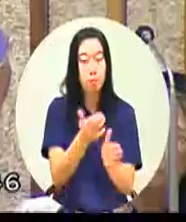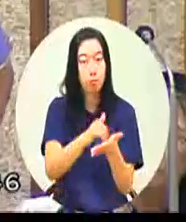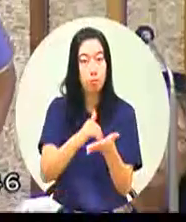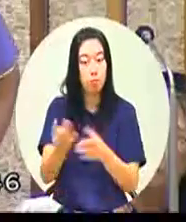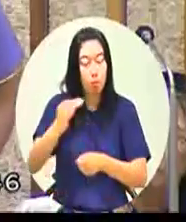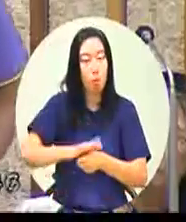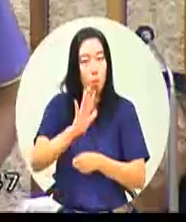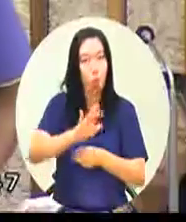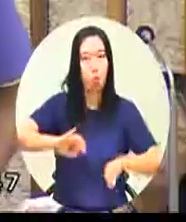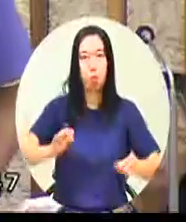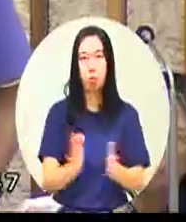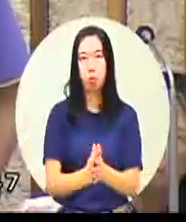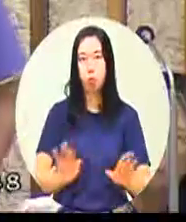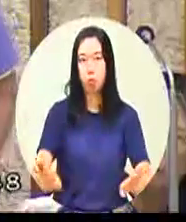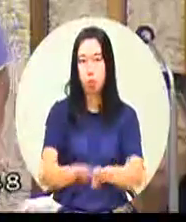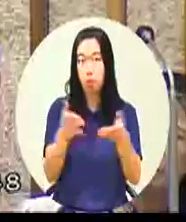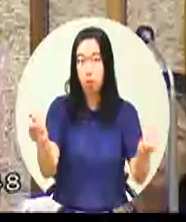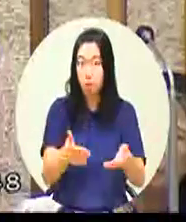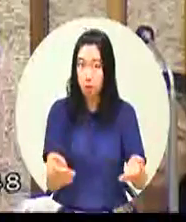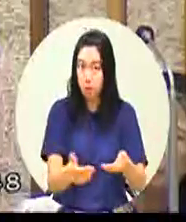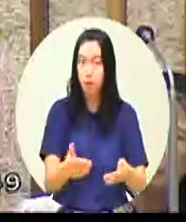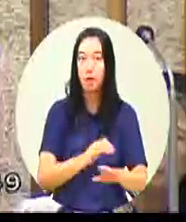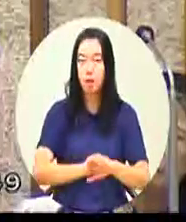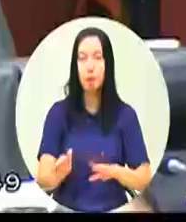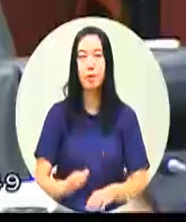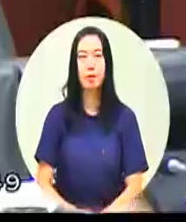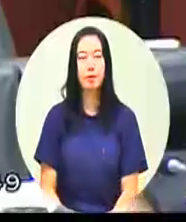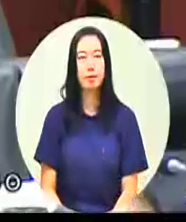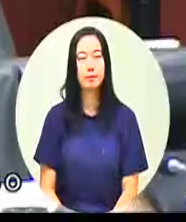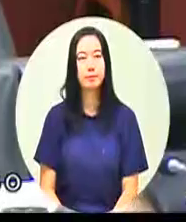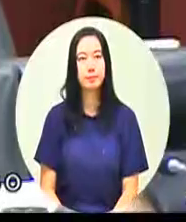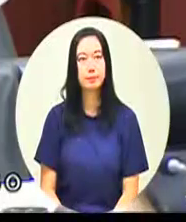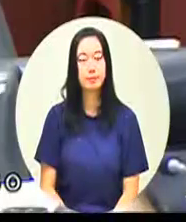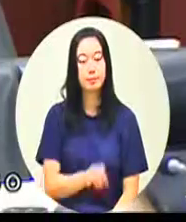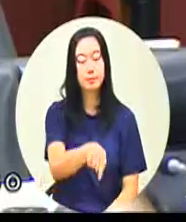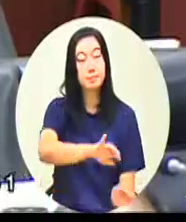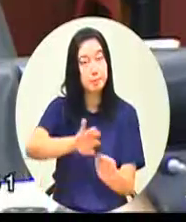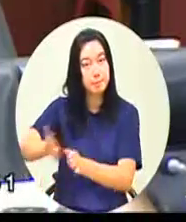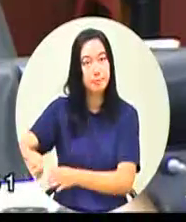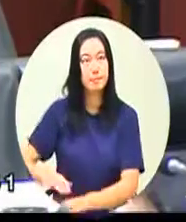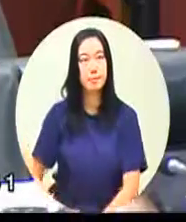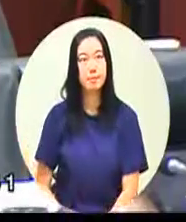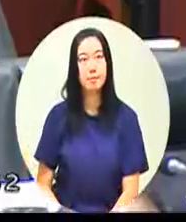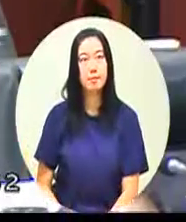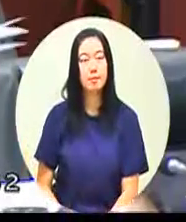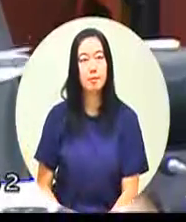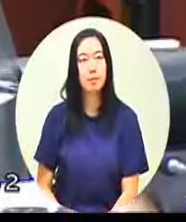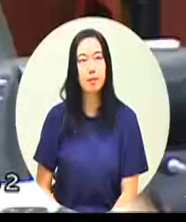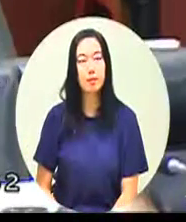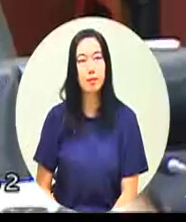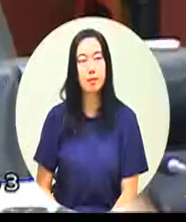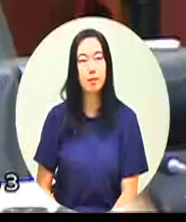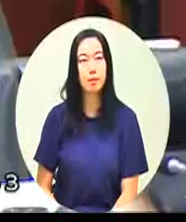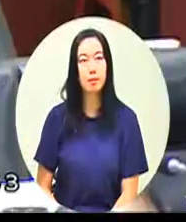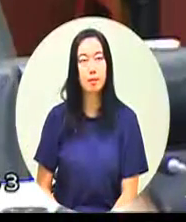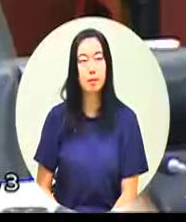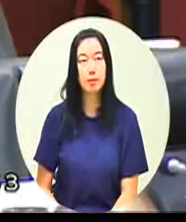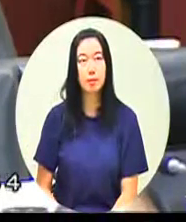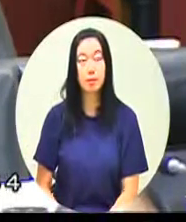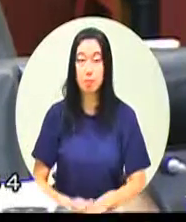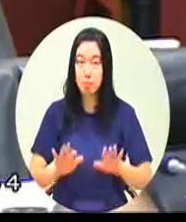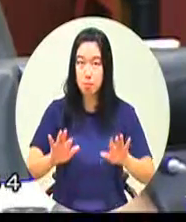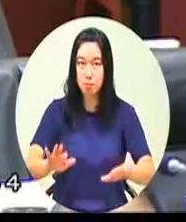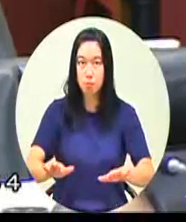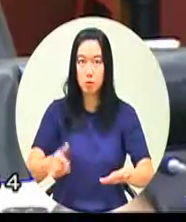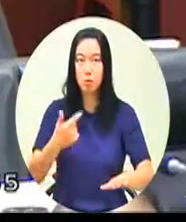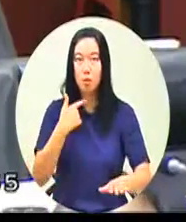行了。 好，那预算的问题再努力了。那另外那个汕尾渔港，因为现在咱的这个满